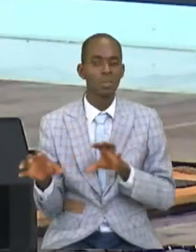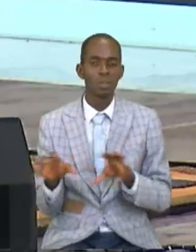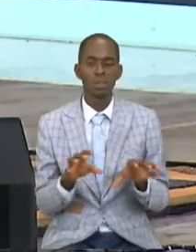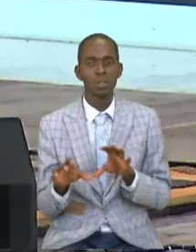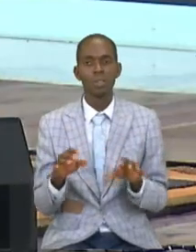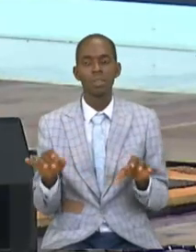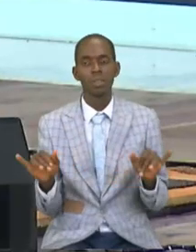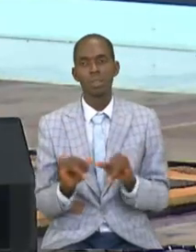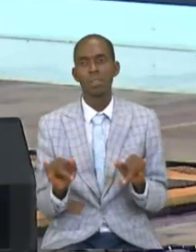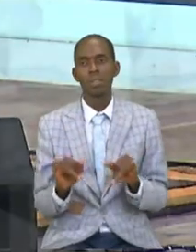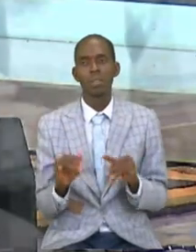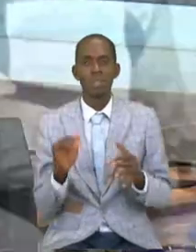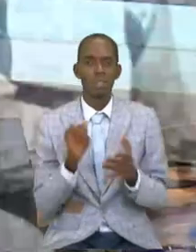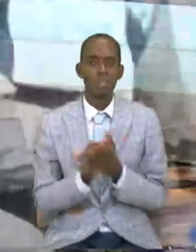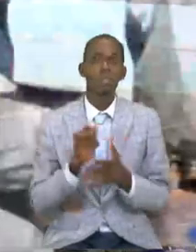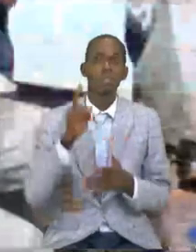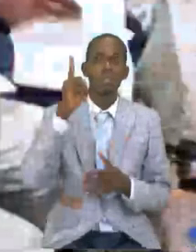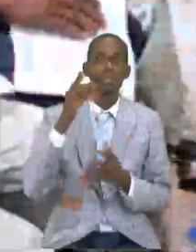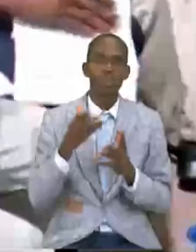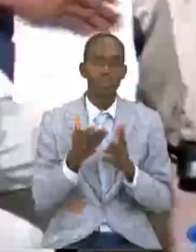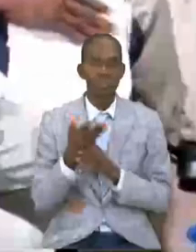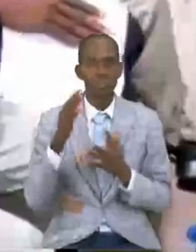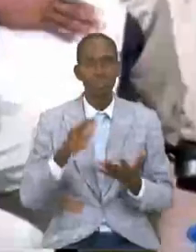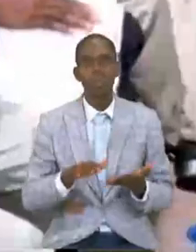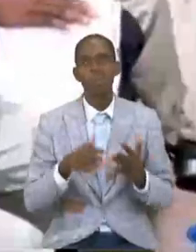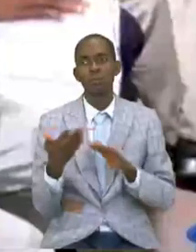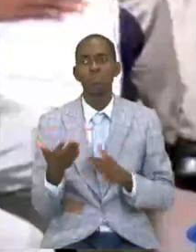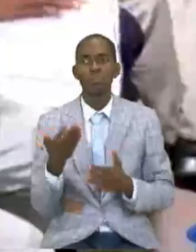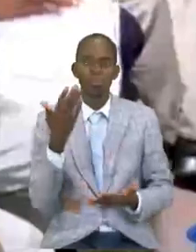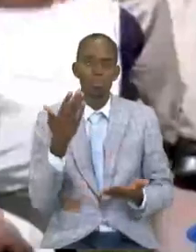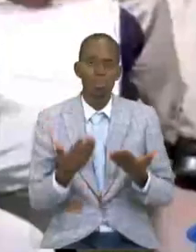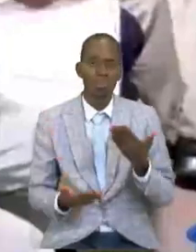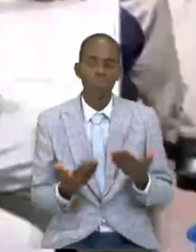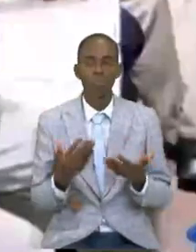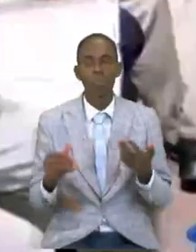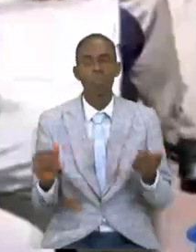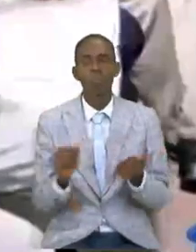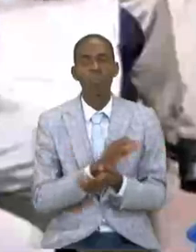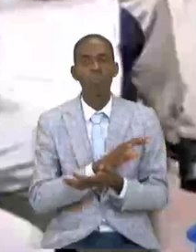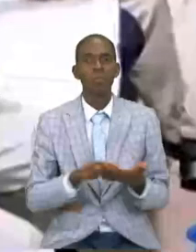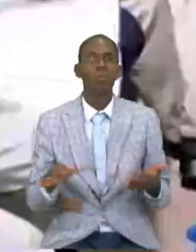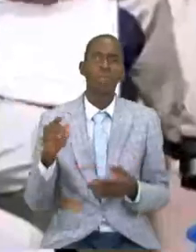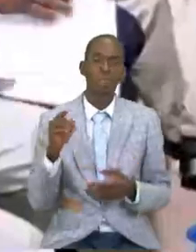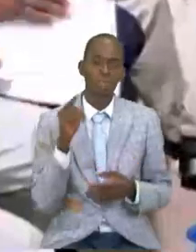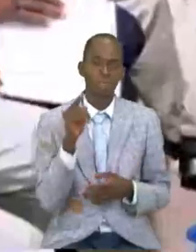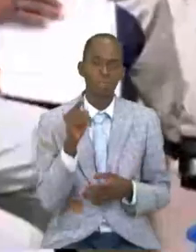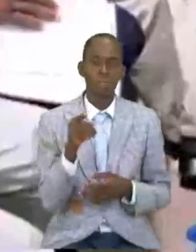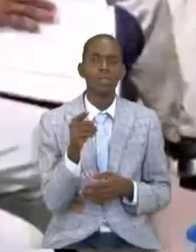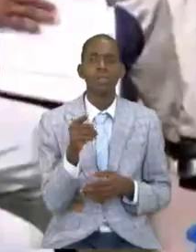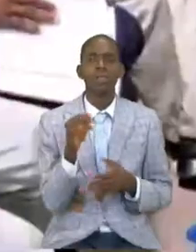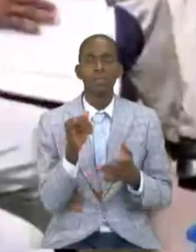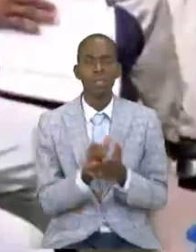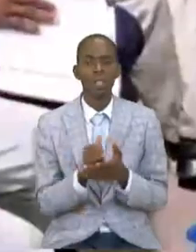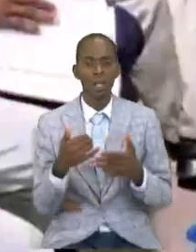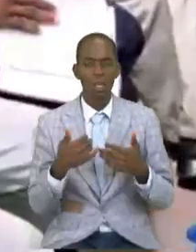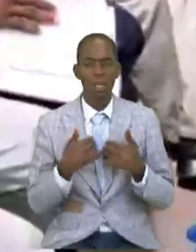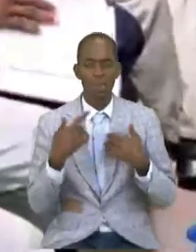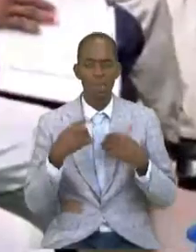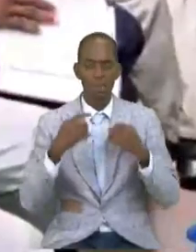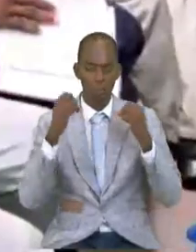lui-même, afin que par la mort, il anéantit celui qui a